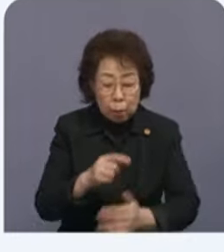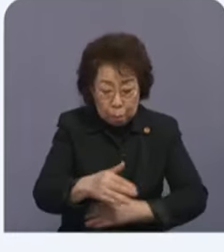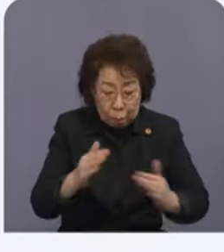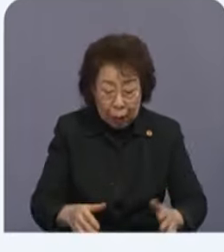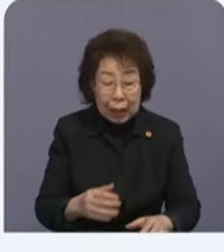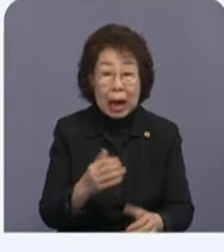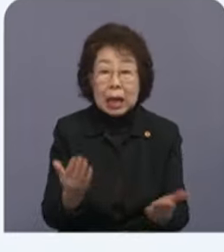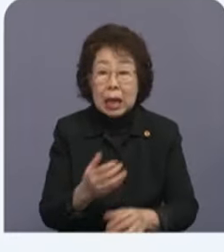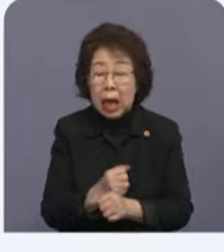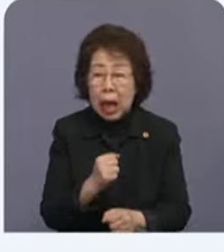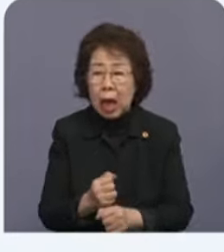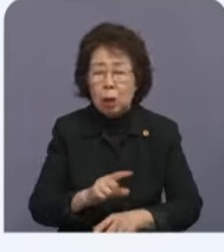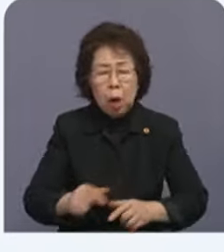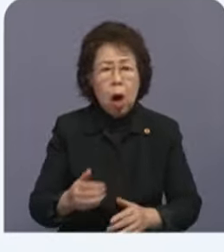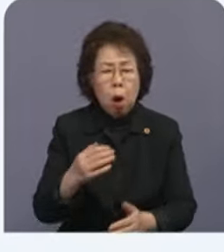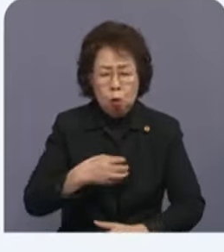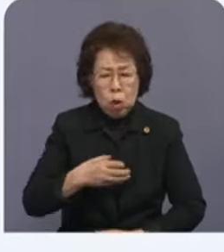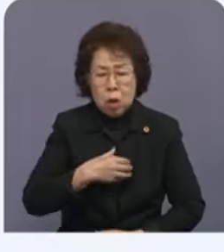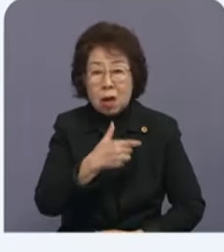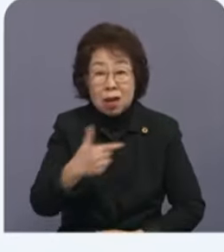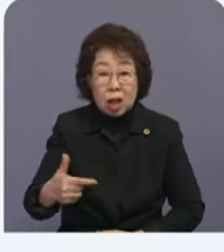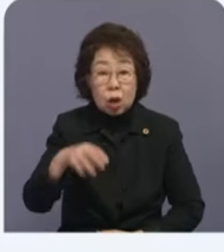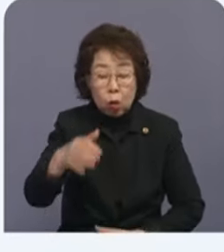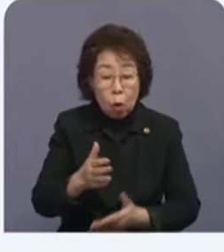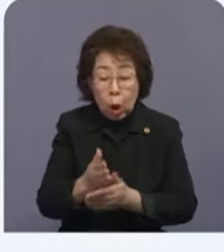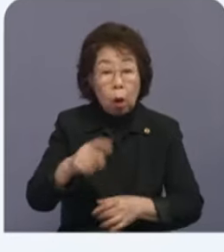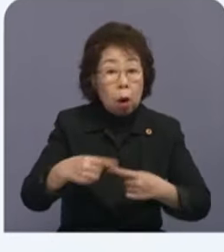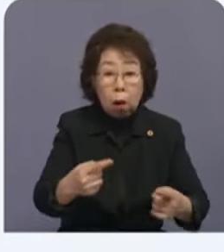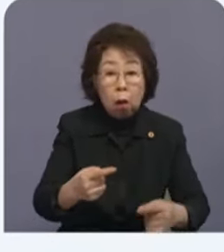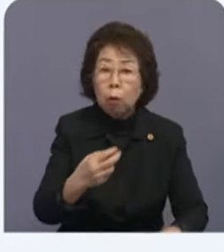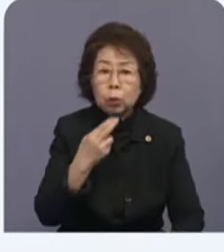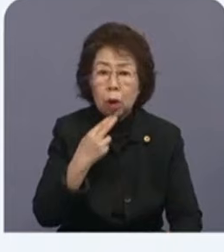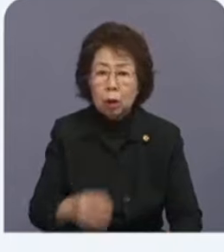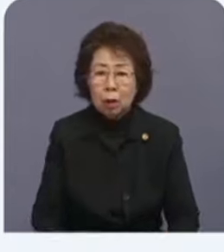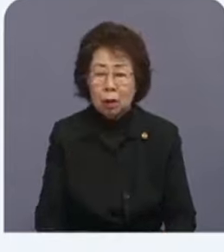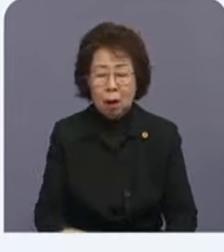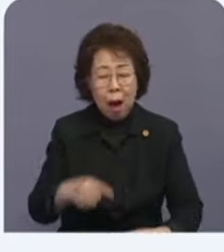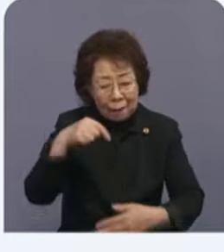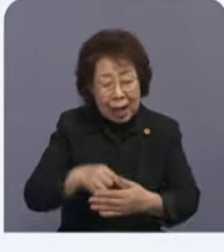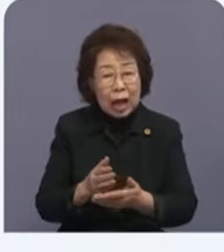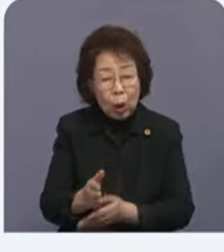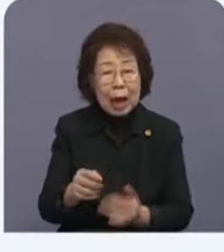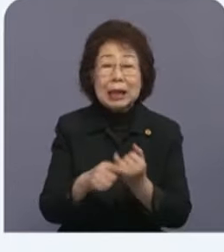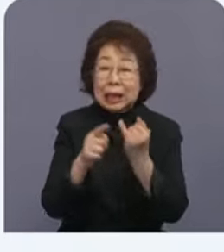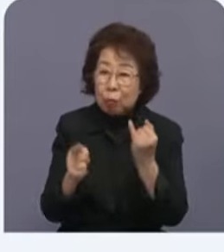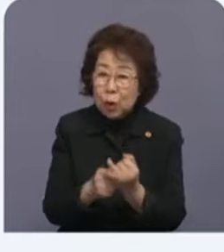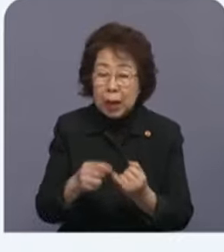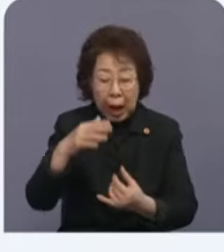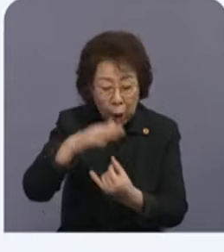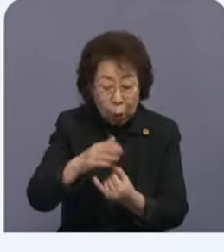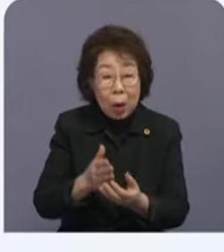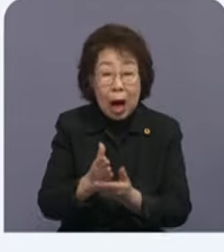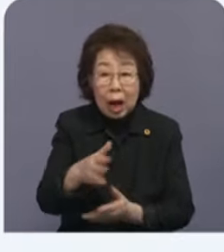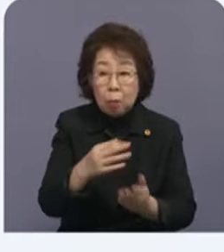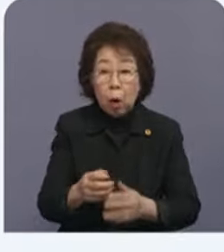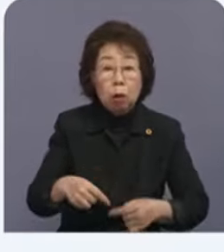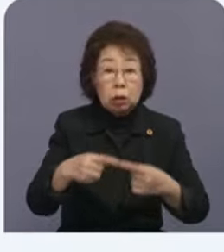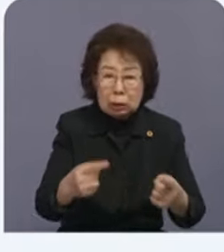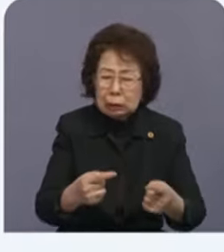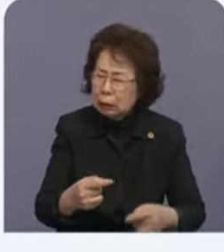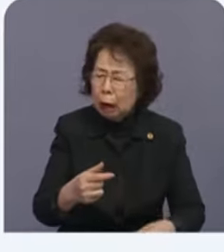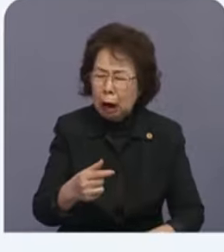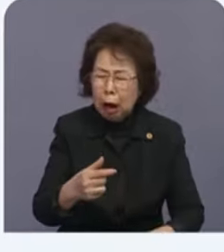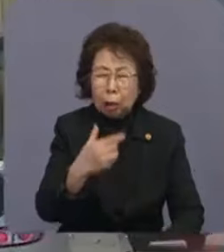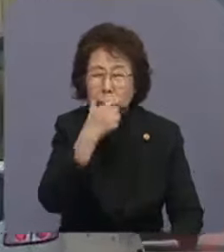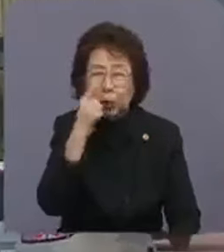일하거나 고위험 과목에는 지원자 자체가 없습니다. 내과나 산부인과, 소아청소년과도 지원자가 모자랍니다.